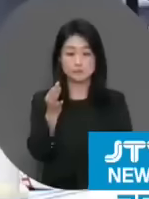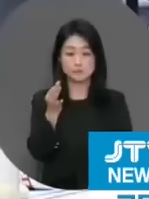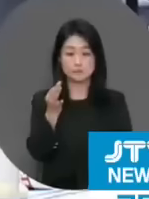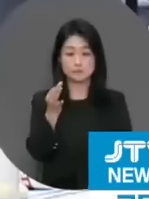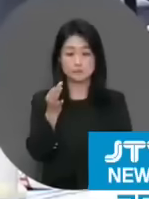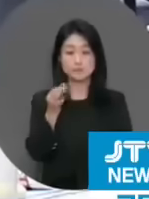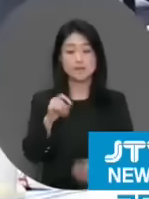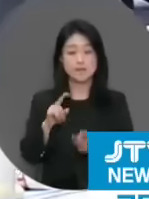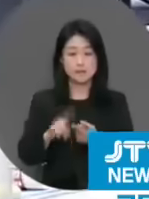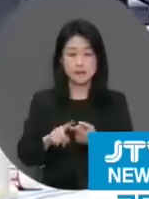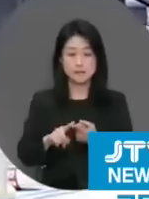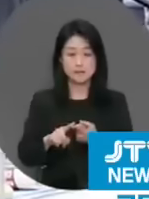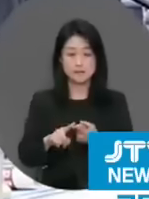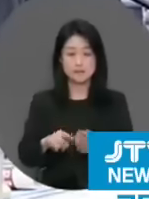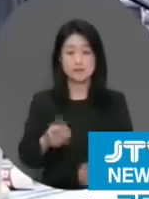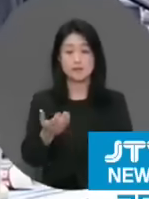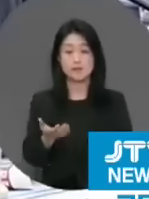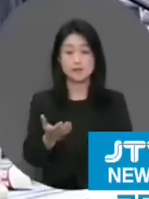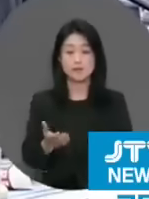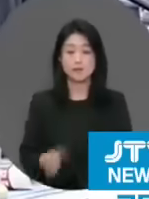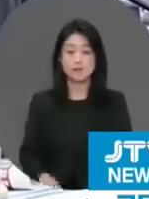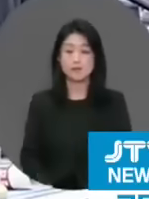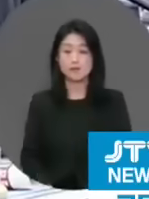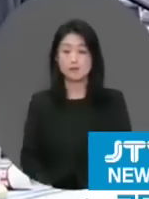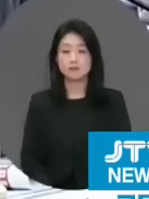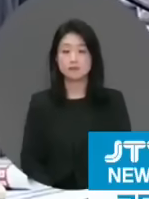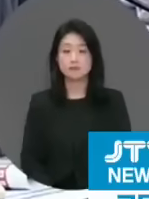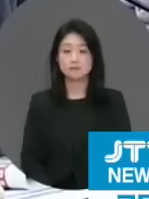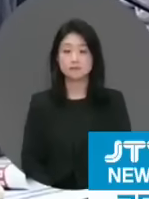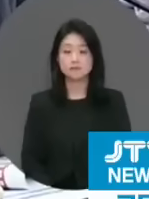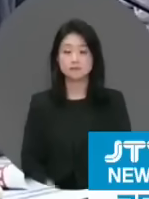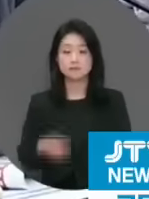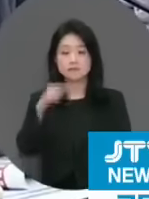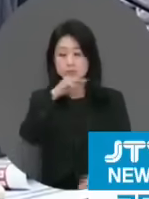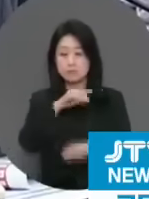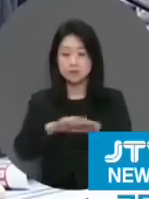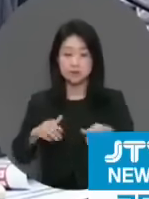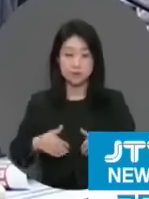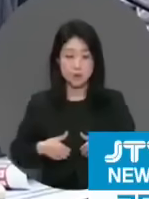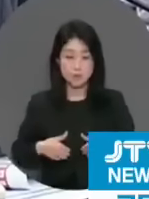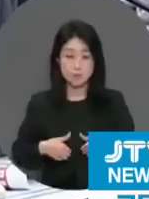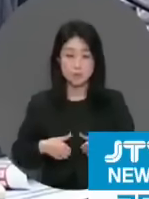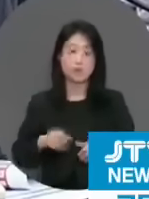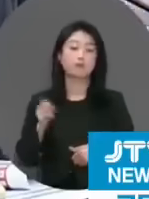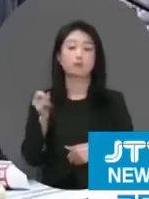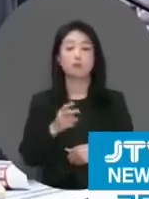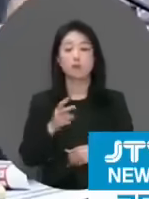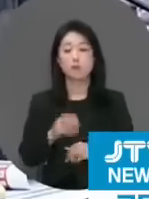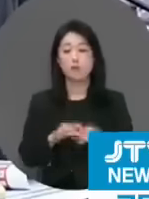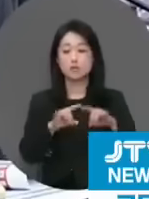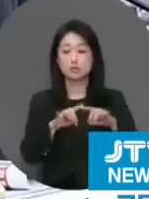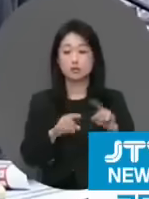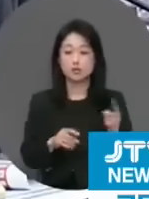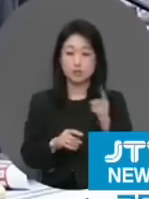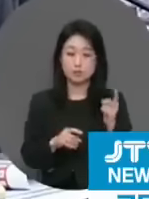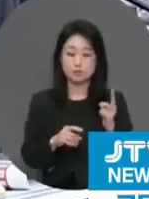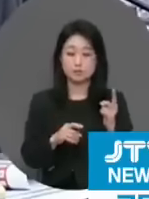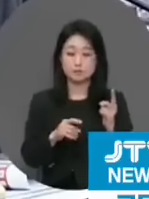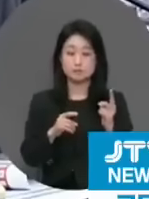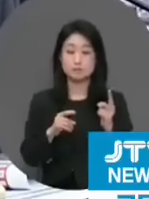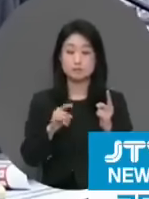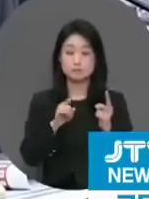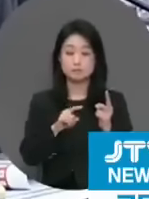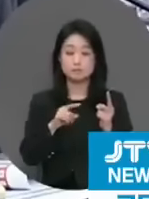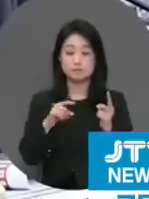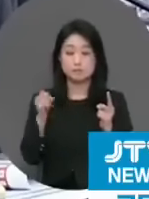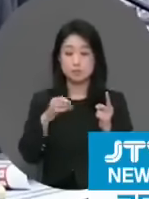기여가 될 거라고 예, 생각합니다. 수신료에 대해서 수신료 정상화 문제나 뭐 수신료가 제대로 걷어지지 않으면